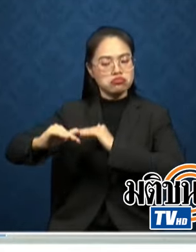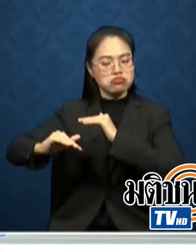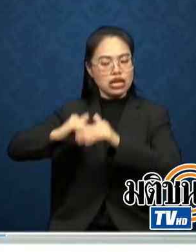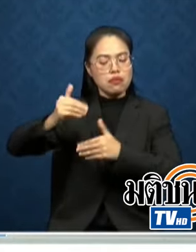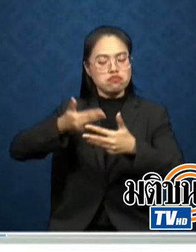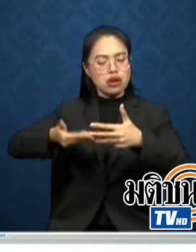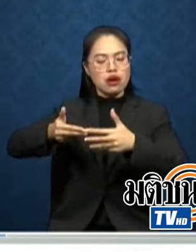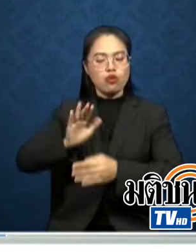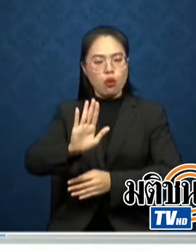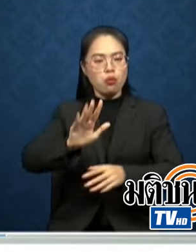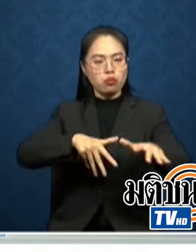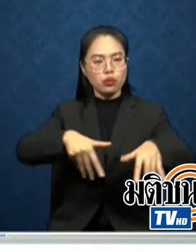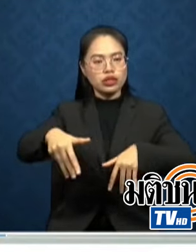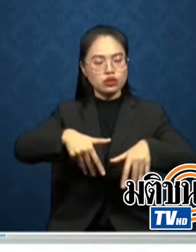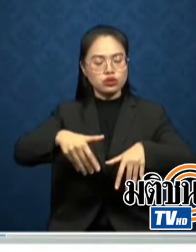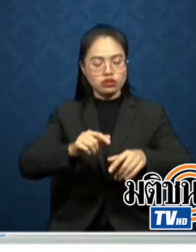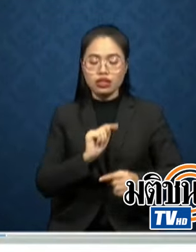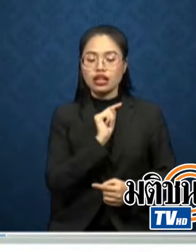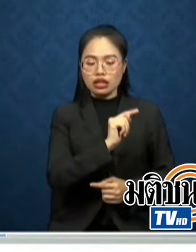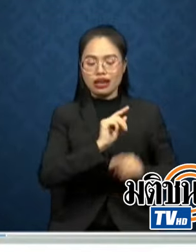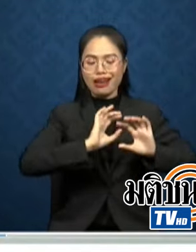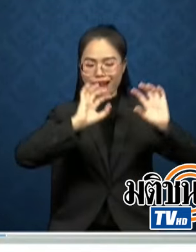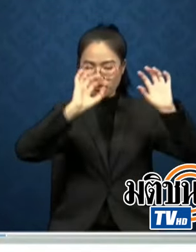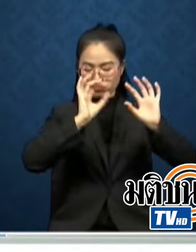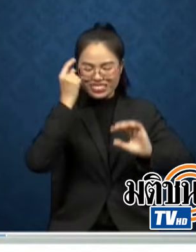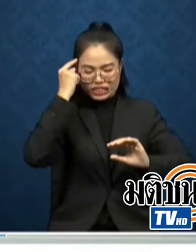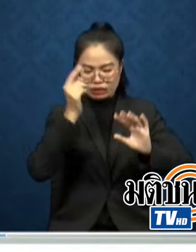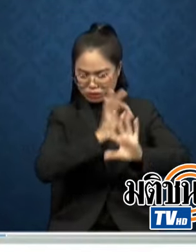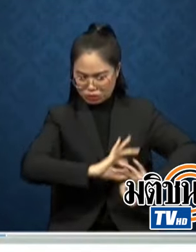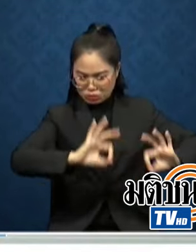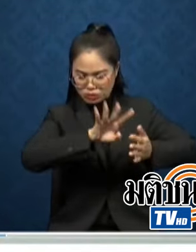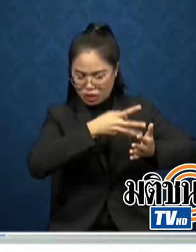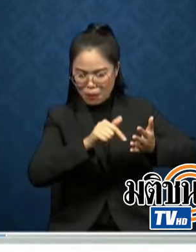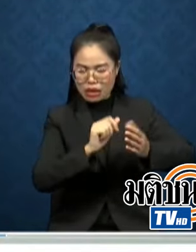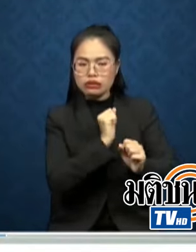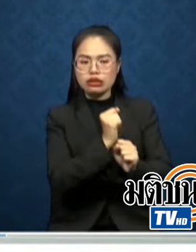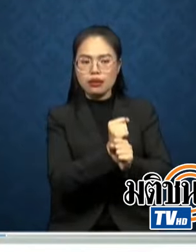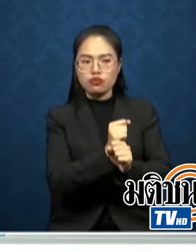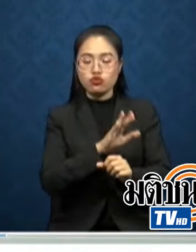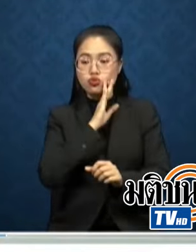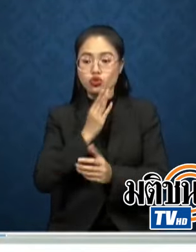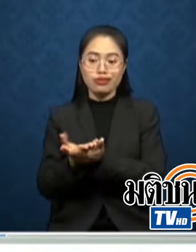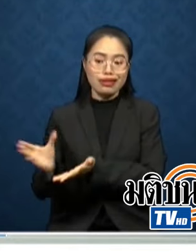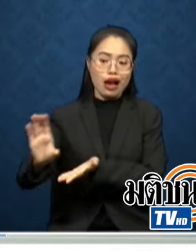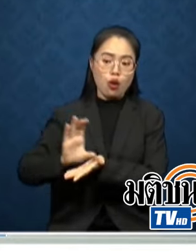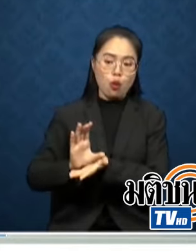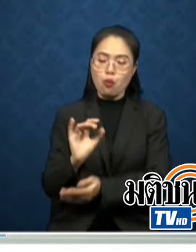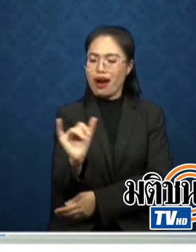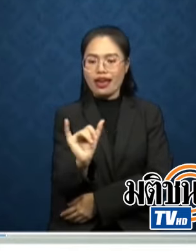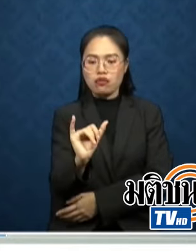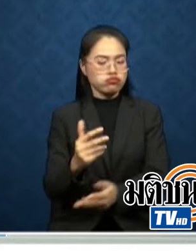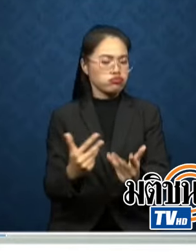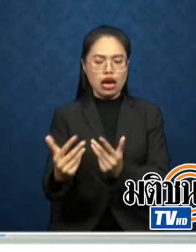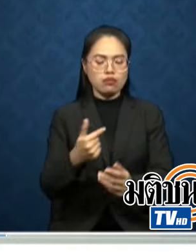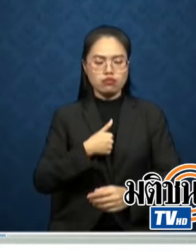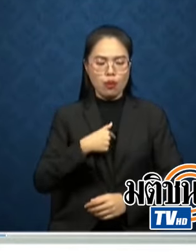หล่านี้ก็เป็นเรื่องอะไรที่รัฐบาลนี้ให้ความสำคัญนะครับซึ่งถึงแม้ว่างบประมาณเองยังไม่ออกมาแล้วก็ยืนยันครับไม่ได้อ้างว่